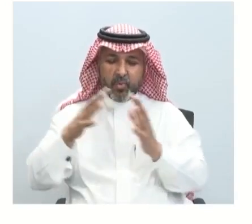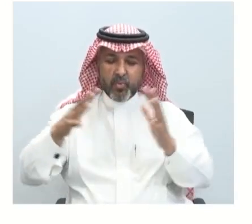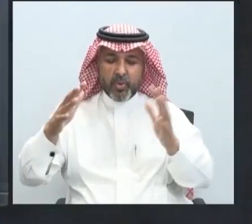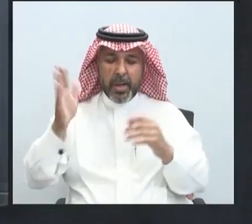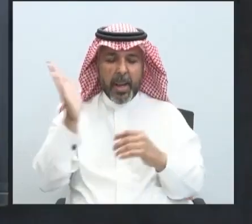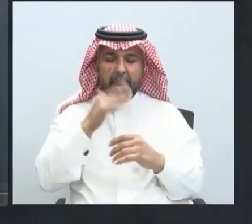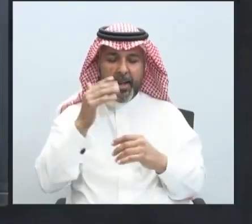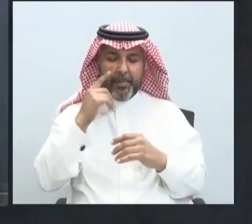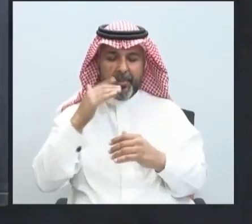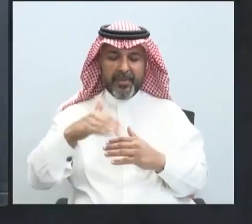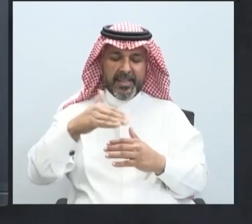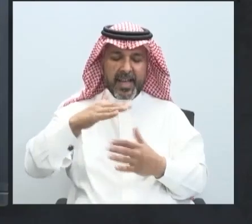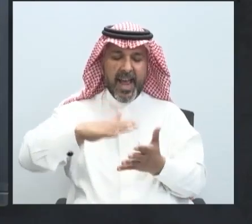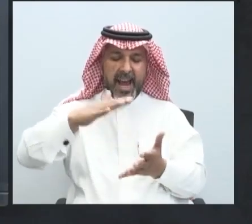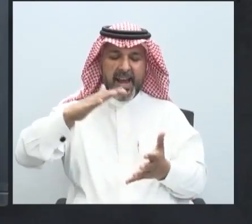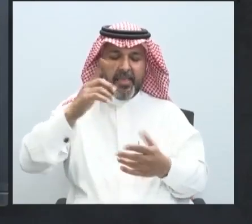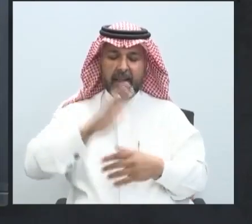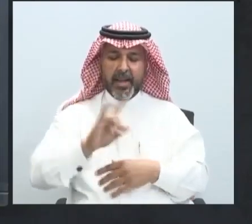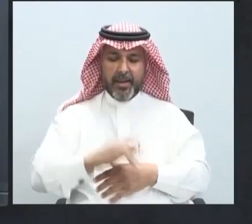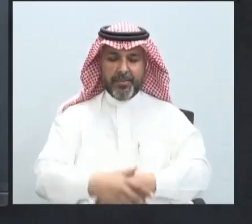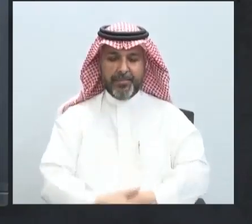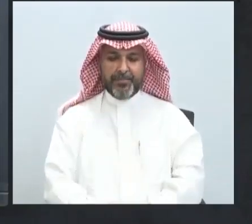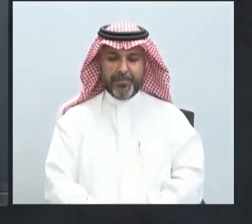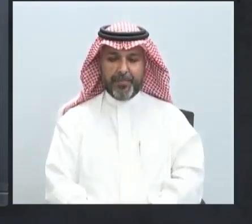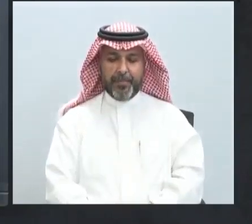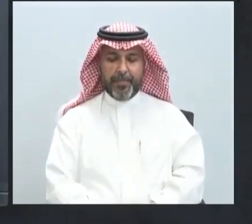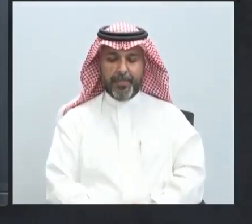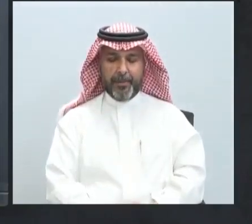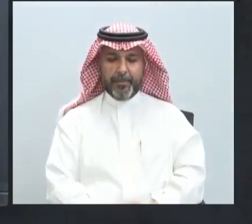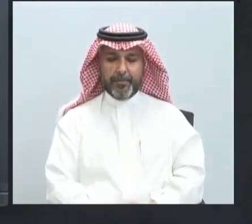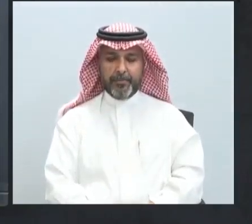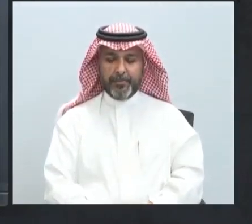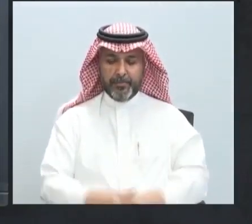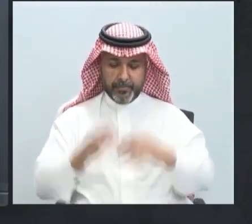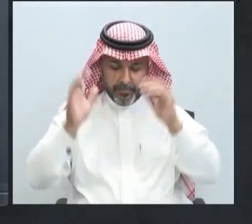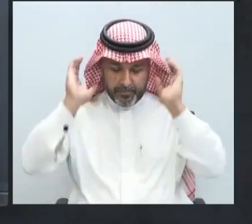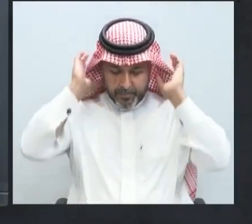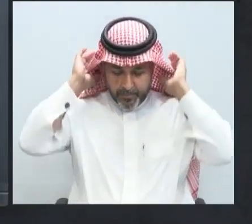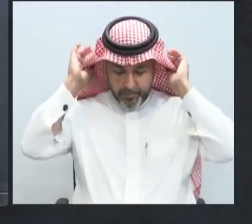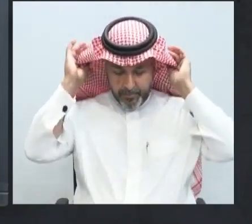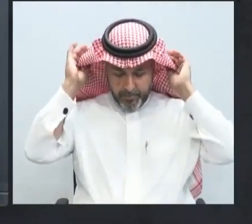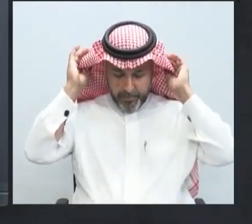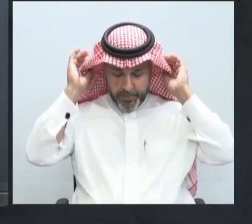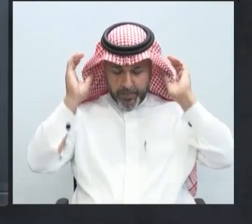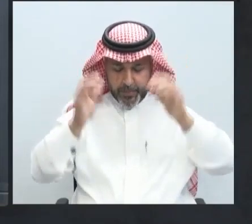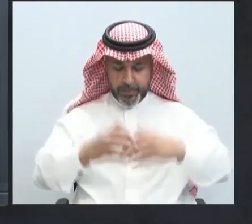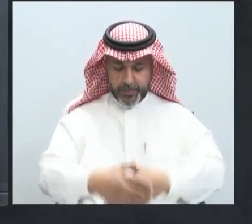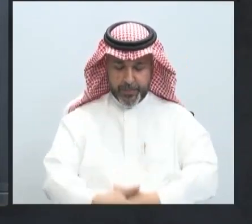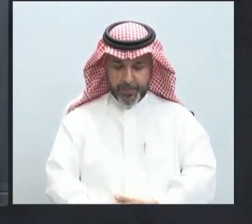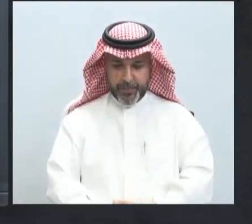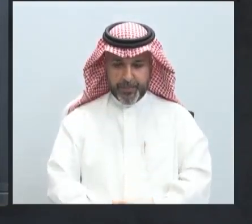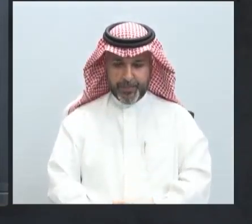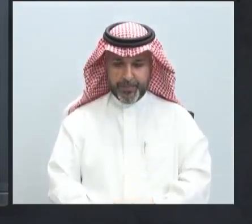الانقسام المنصف الاول نبدا في الانقسام المنصف الثاني في هذا الطور الذي او الطور البيني الذي يسبق عمليه